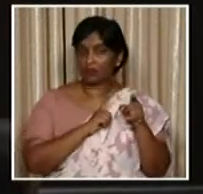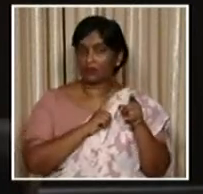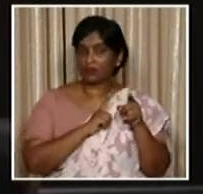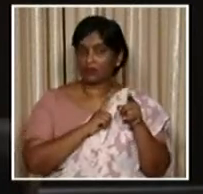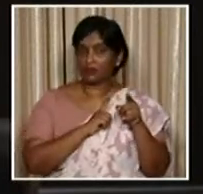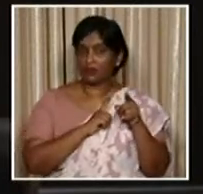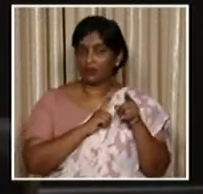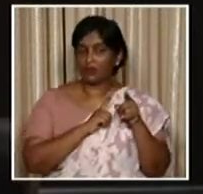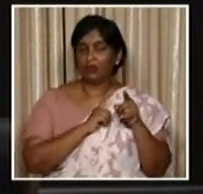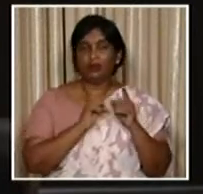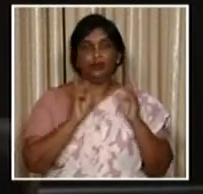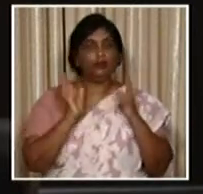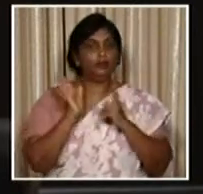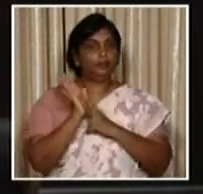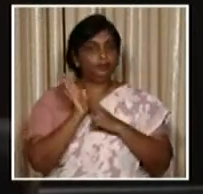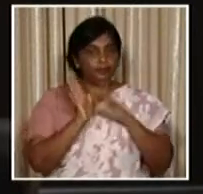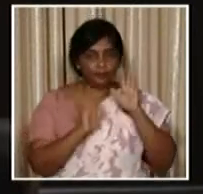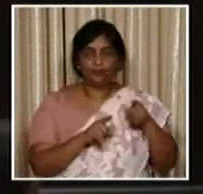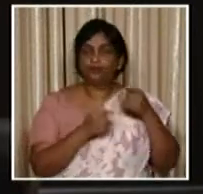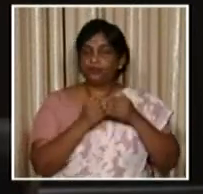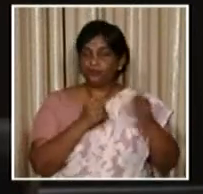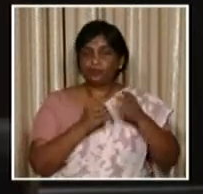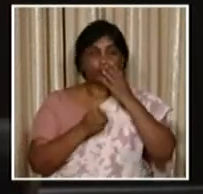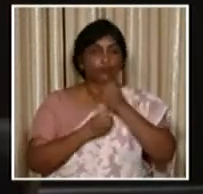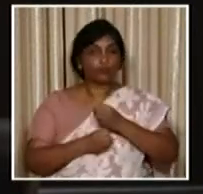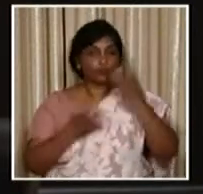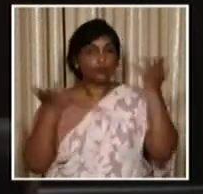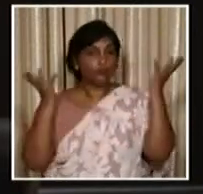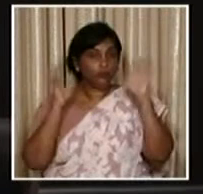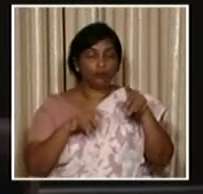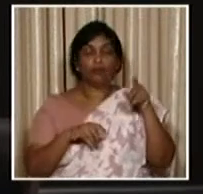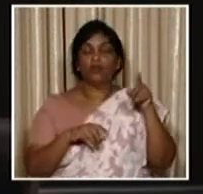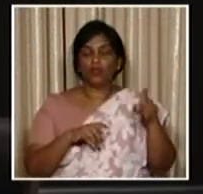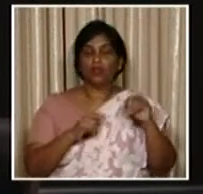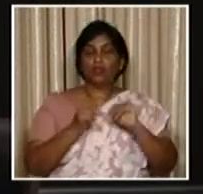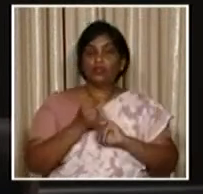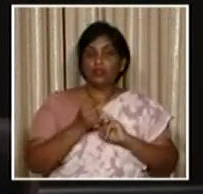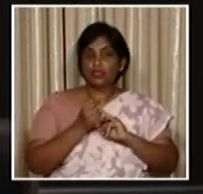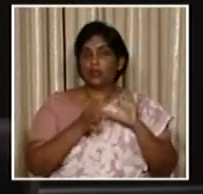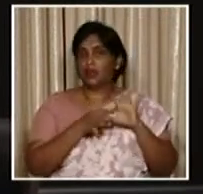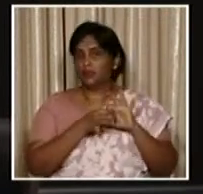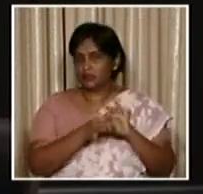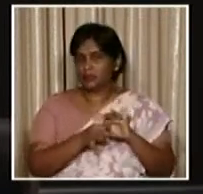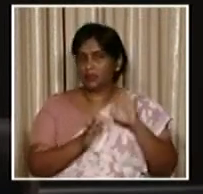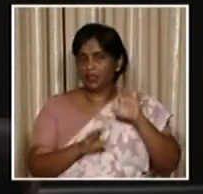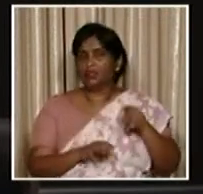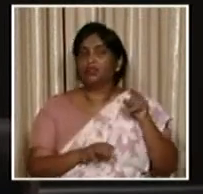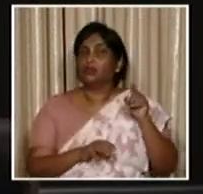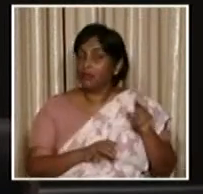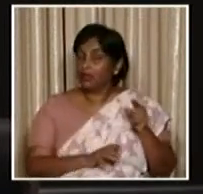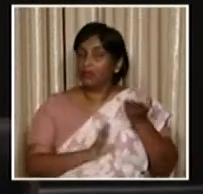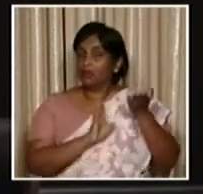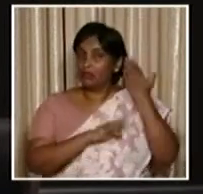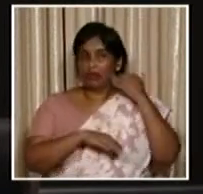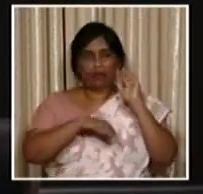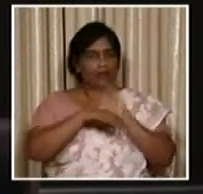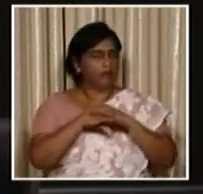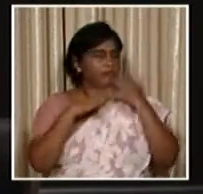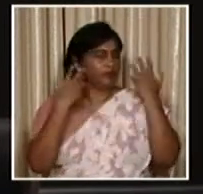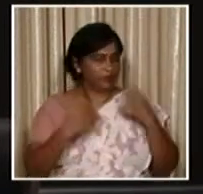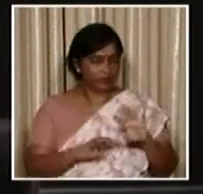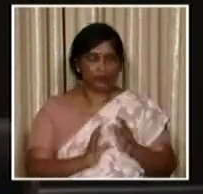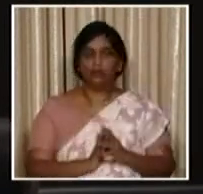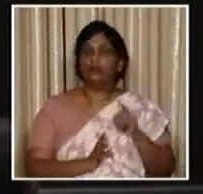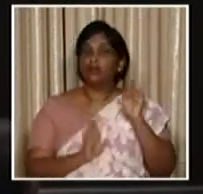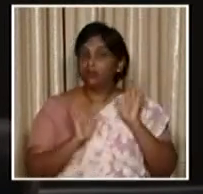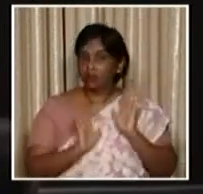පුත්තලමේ වනාතවිල්ලුවේ පවත්වාගෙන ගිය පුපුරන ද්‍රව්‍ය ගබඩාව සහරාන්ගේ සම්බන්ධයෙන් තිබෙන බව ඒ වෙන විටත් අනාවරණය කරලා